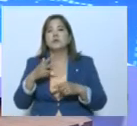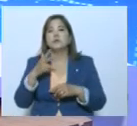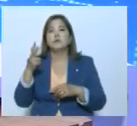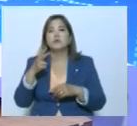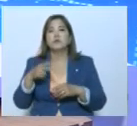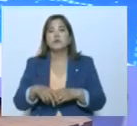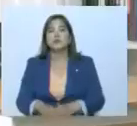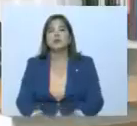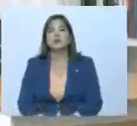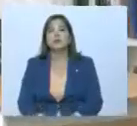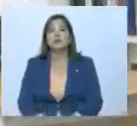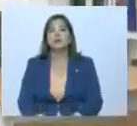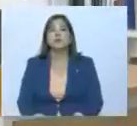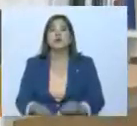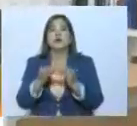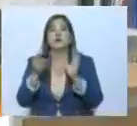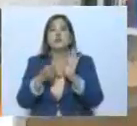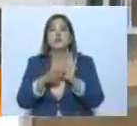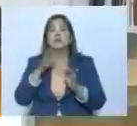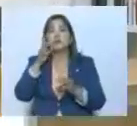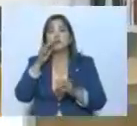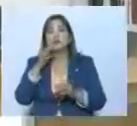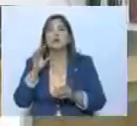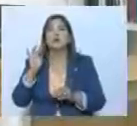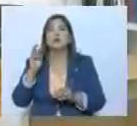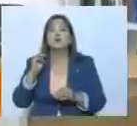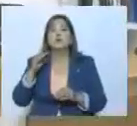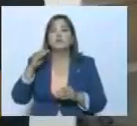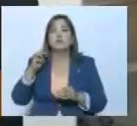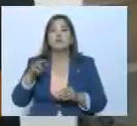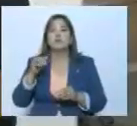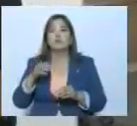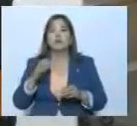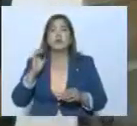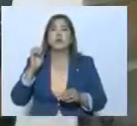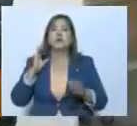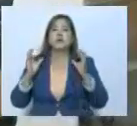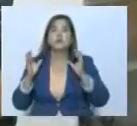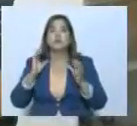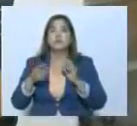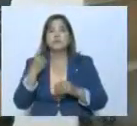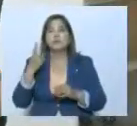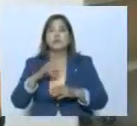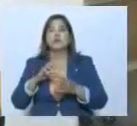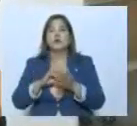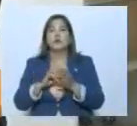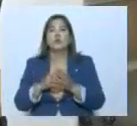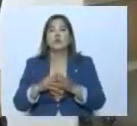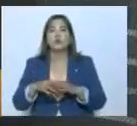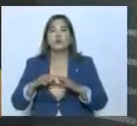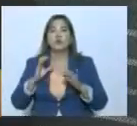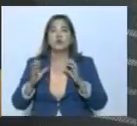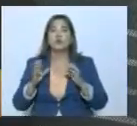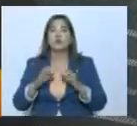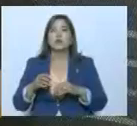Жанұзақтар қатады. 17 жастағы Назгүл Мұсахан Есенов университетінің бірінші курс студенті, экология мамандығы бойынша білім алып